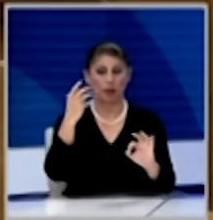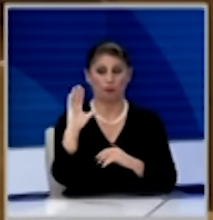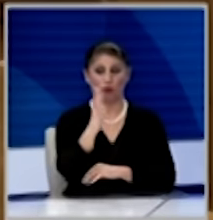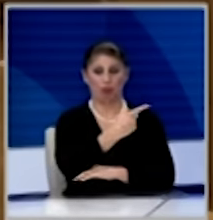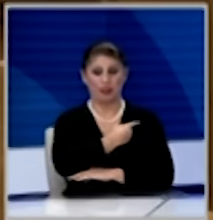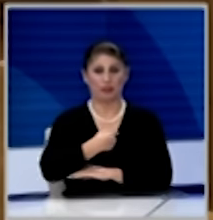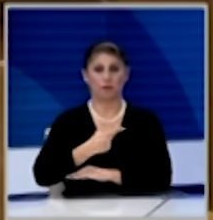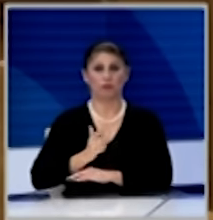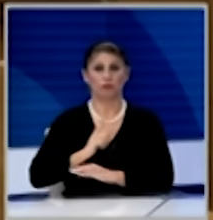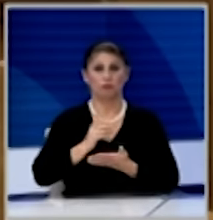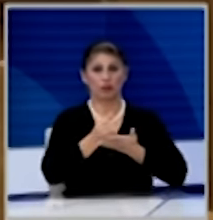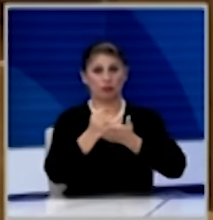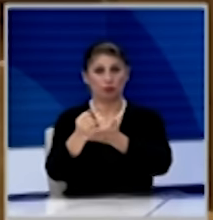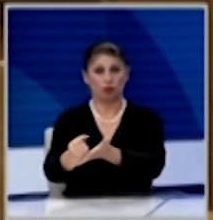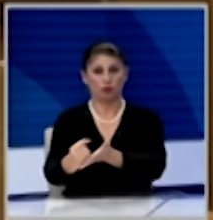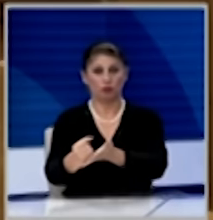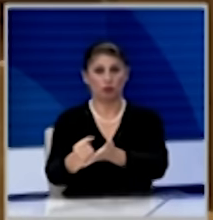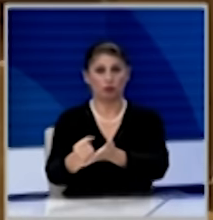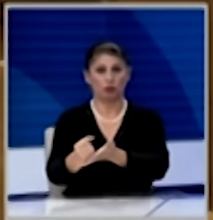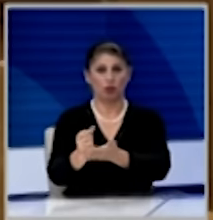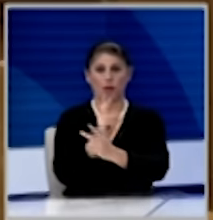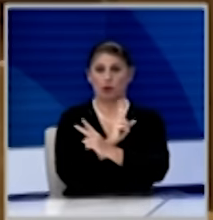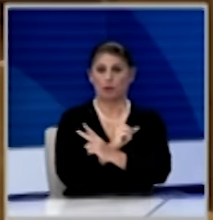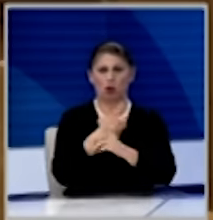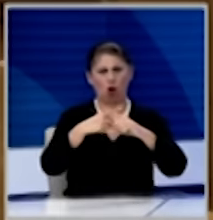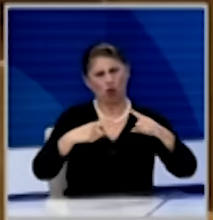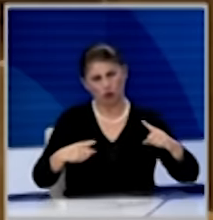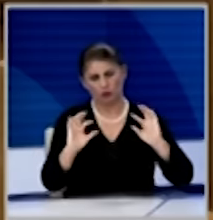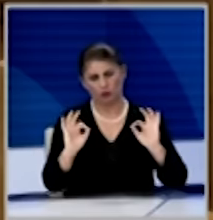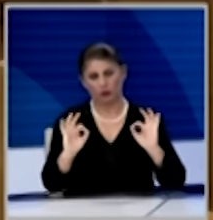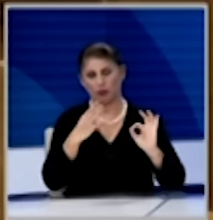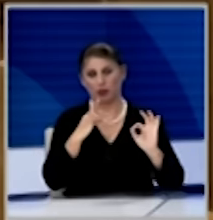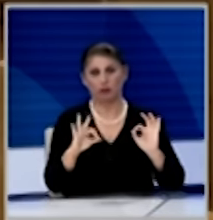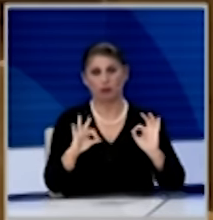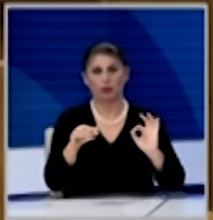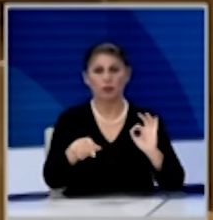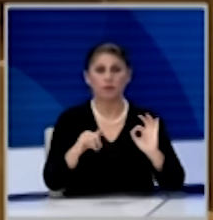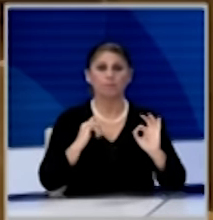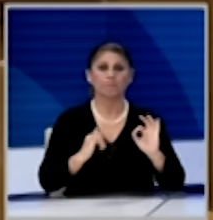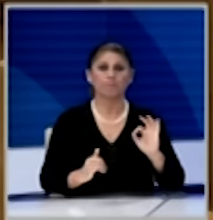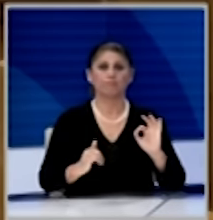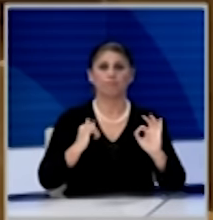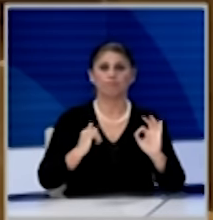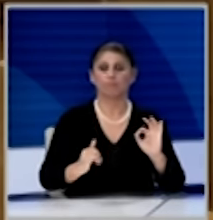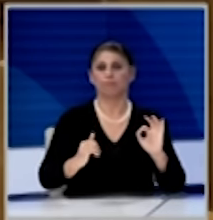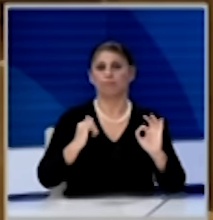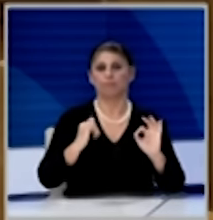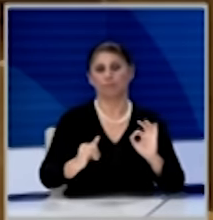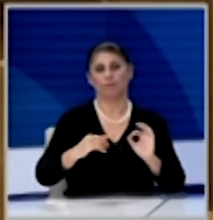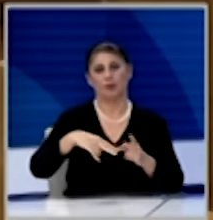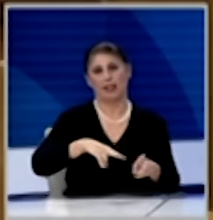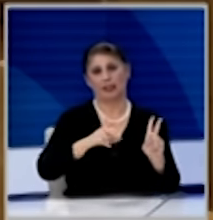περιμένουν χρηματοδότηση από αναδόχους χορηγούς δηλαδή γεγονός που καθυστερεί την